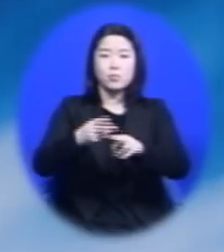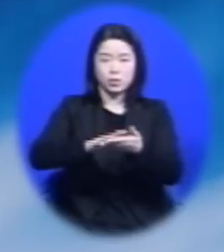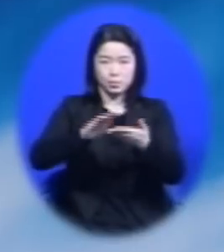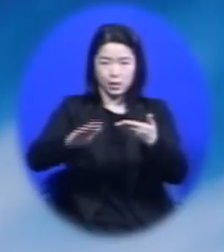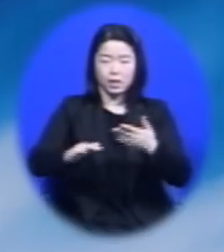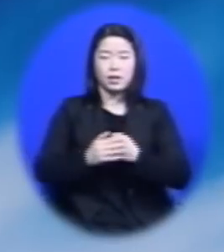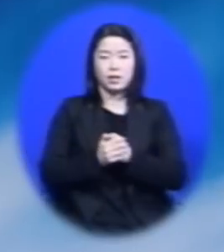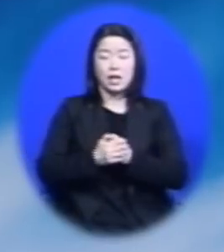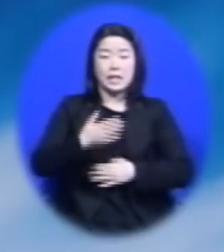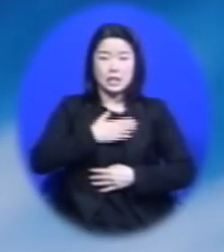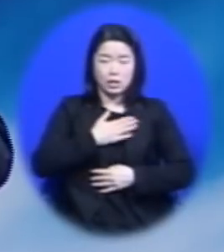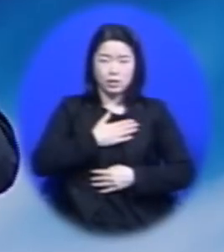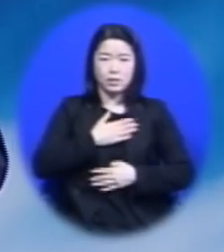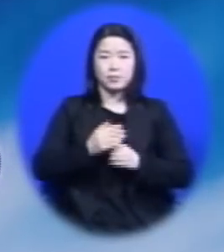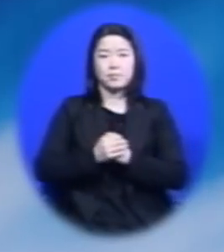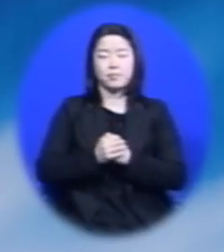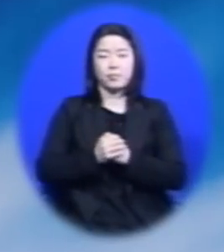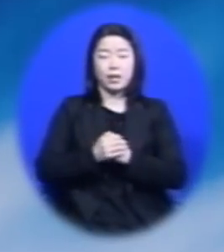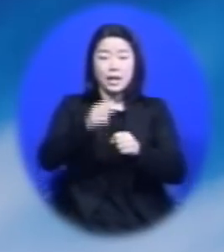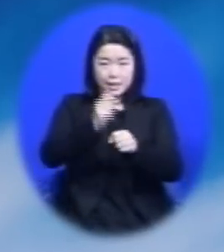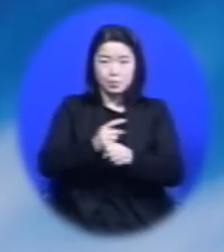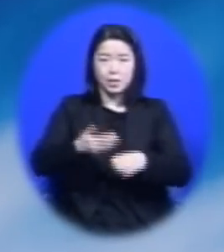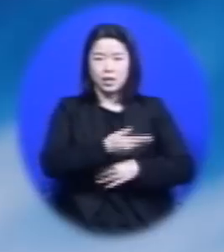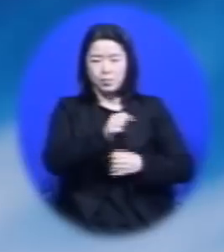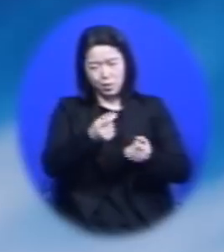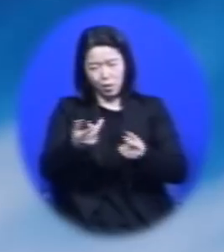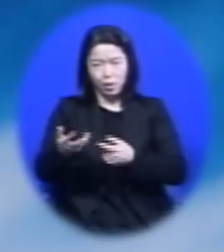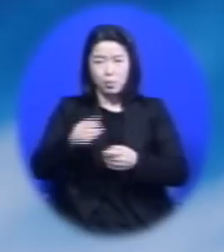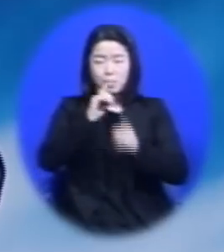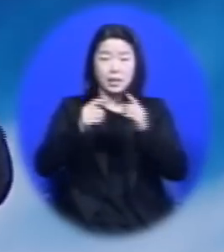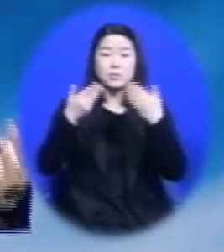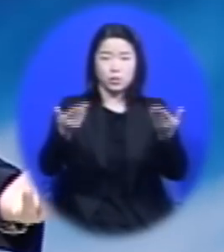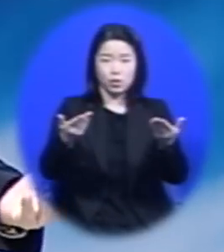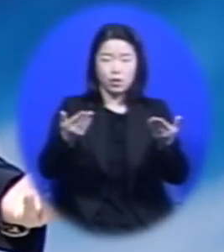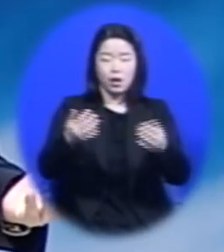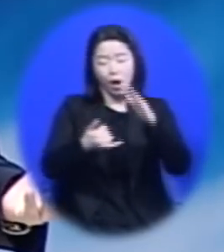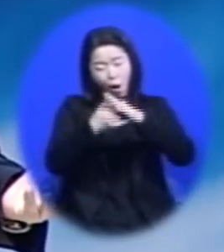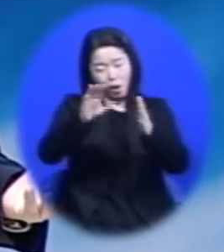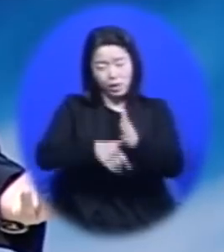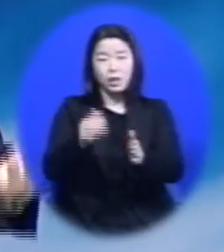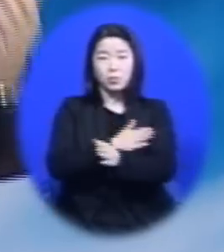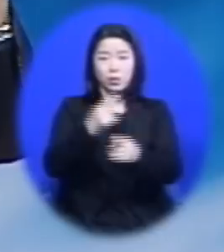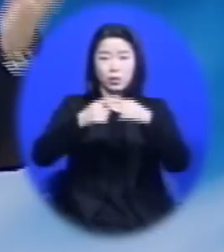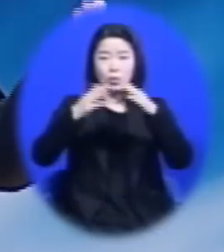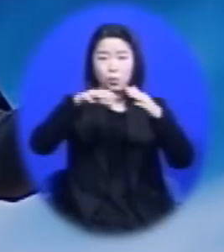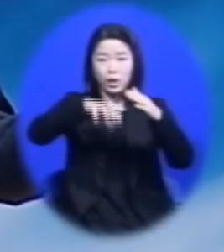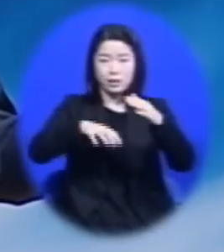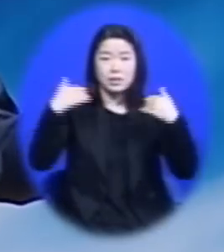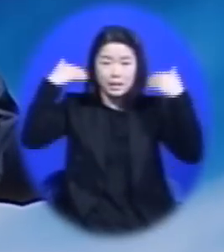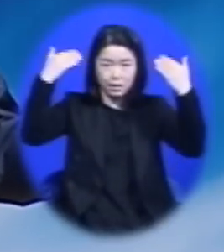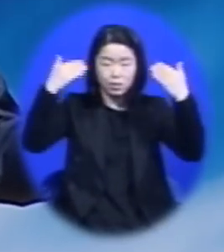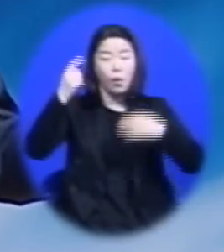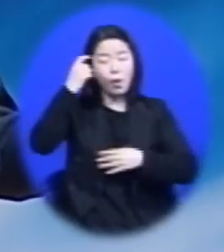선물입니다 저는 이미 여러 번 말씀드렸지만 어릴 때부터 교회에서 자랐습니다 아버님이